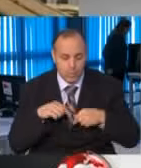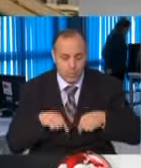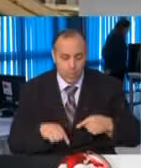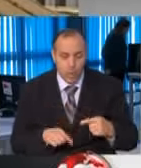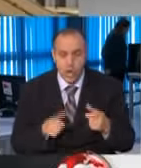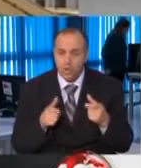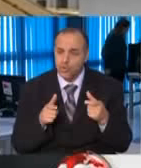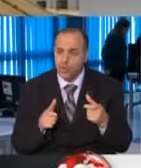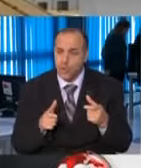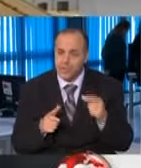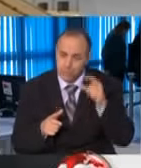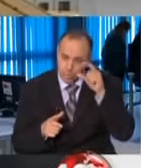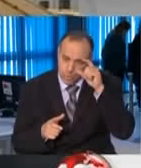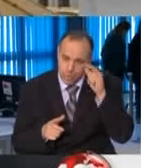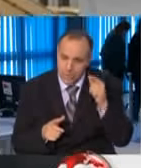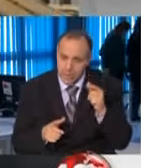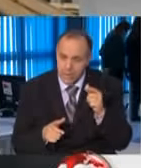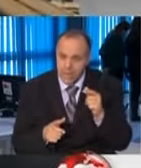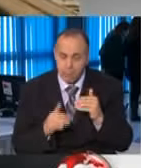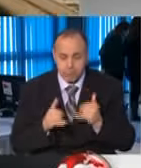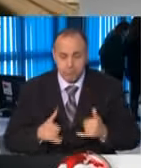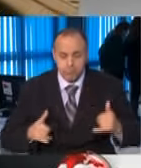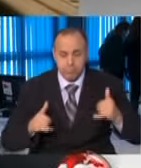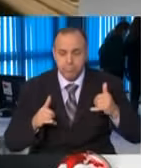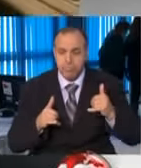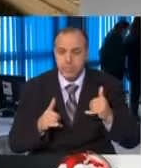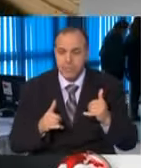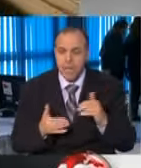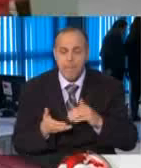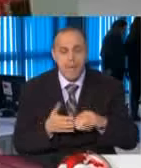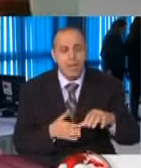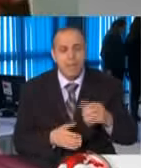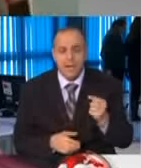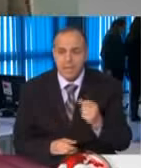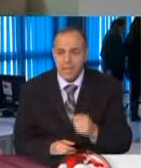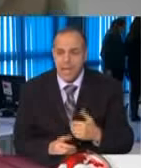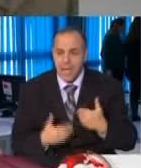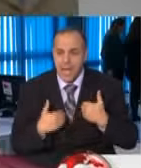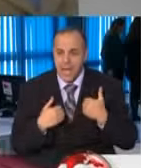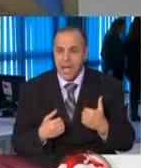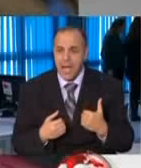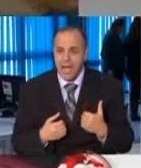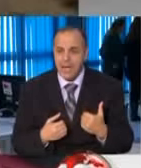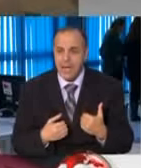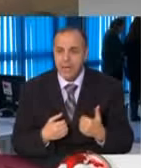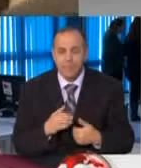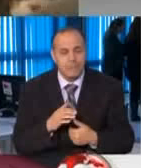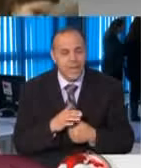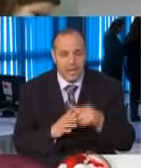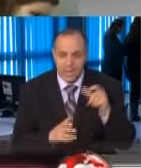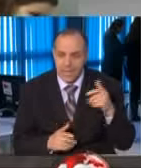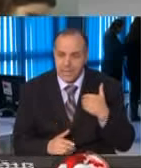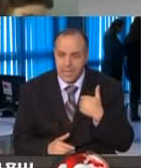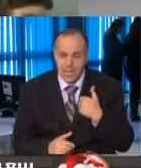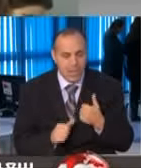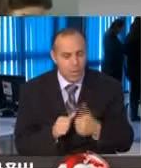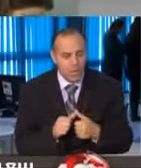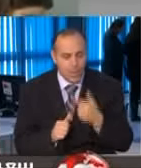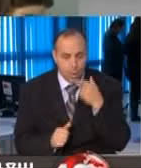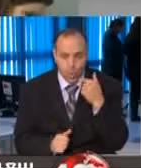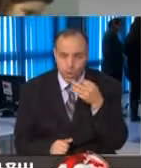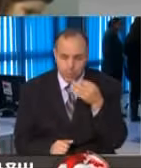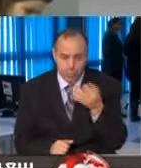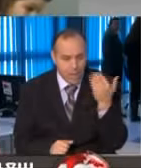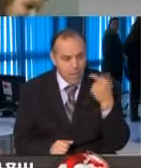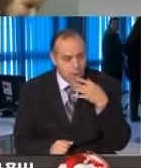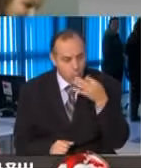بان تحتضن سيدي بوزيد المجلس الاعلى للجامعات المحليه. اللي نقدروا عليه كمؤسسه رئاسه ديما نعملوه هو دائما يذكر، وانا